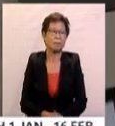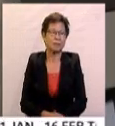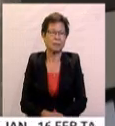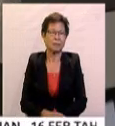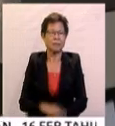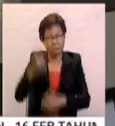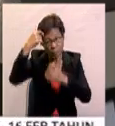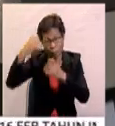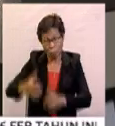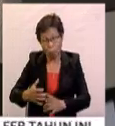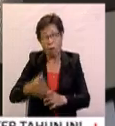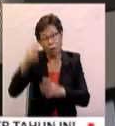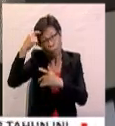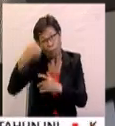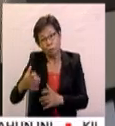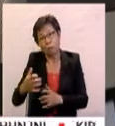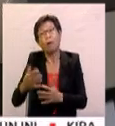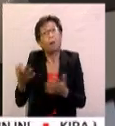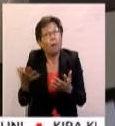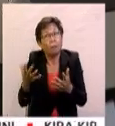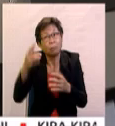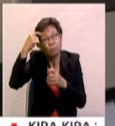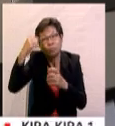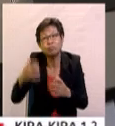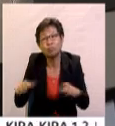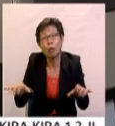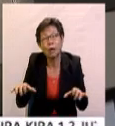Keputusan dibuat berdasarkan